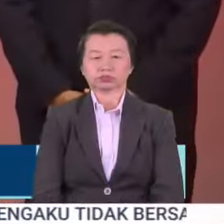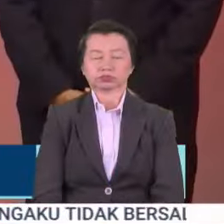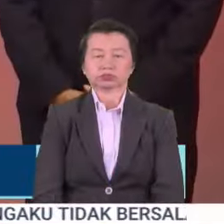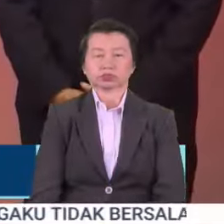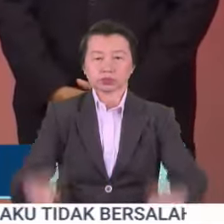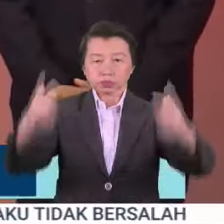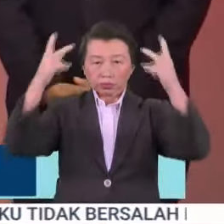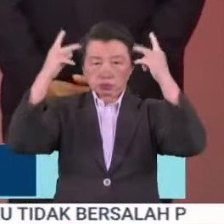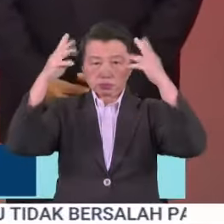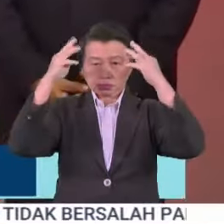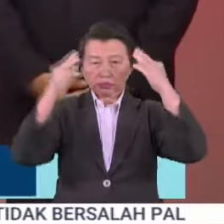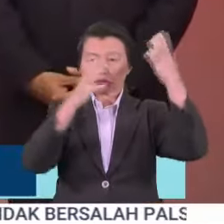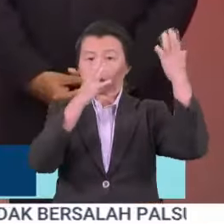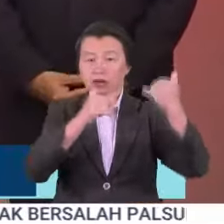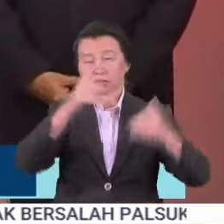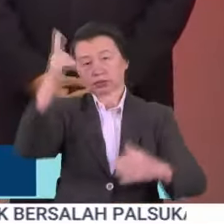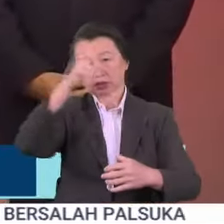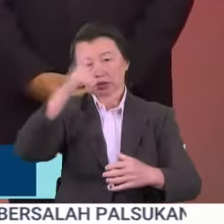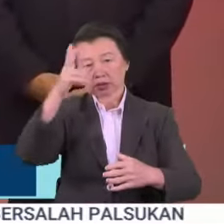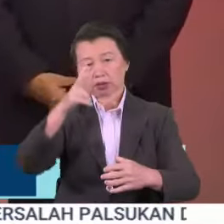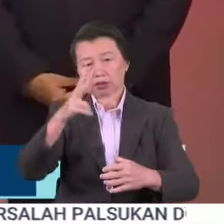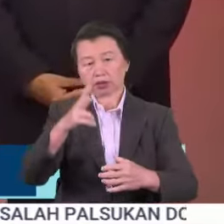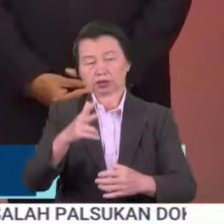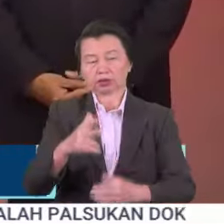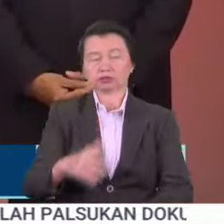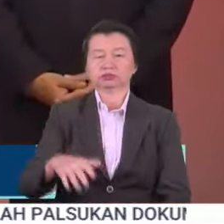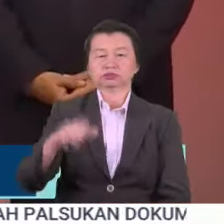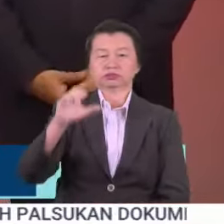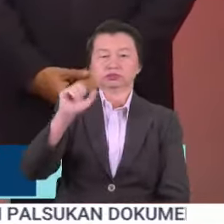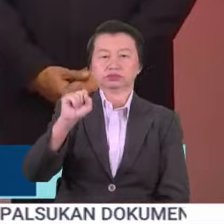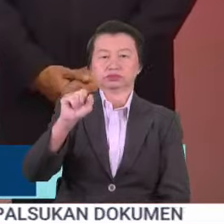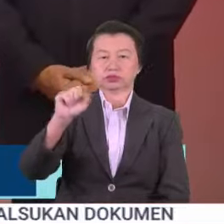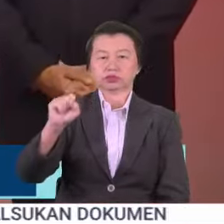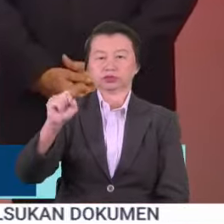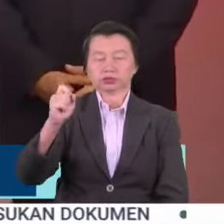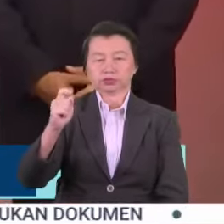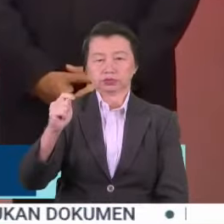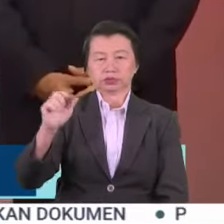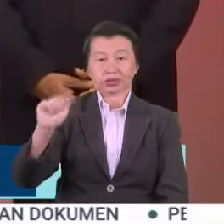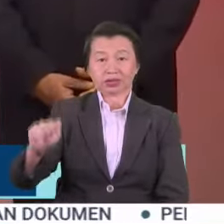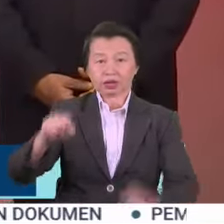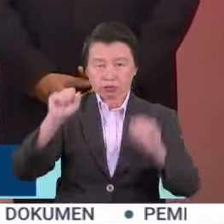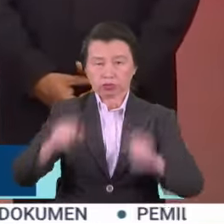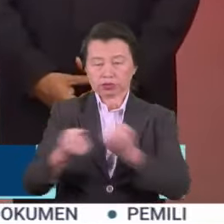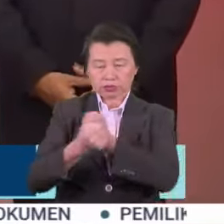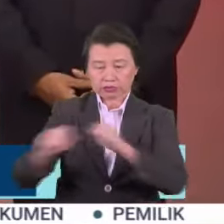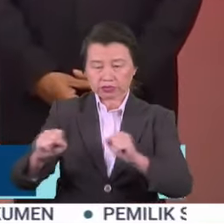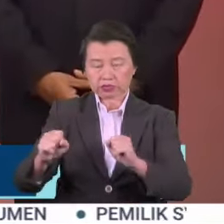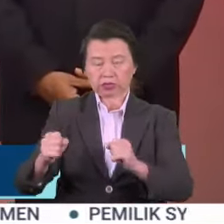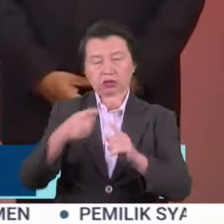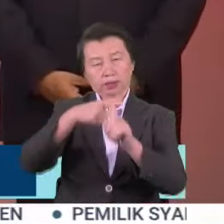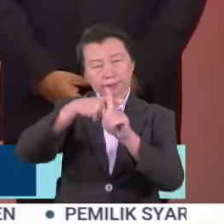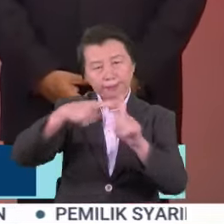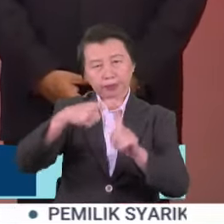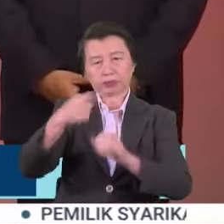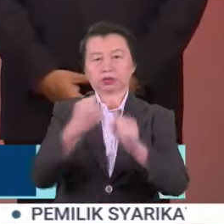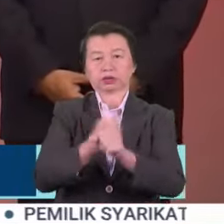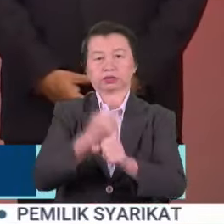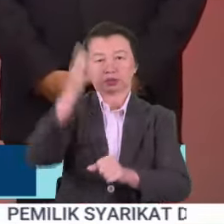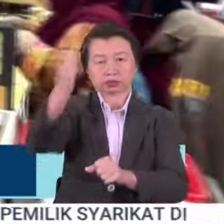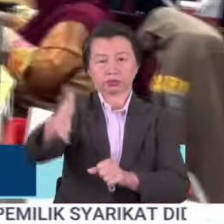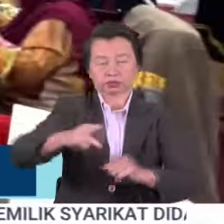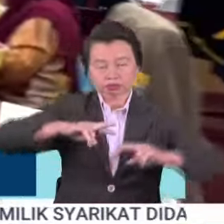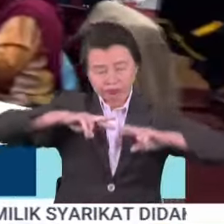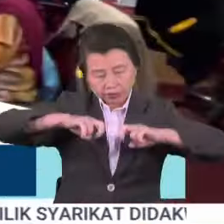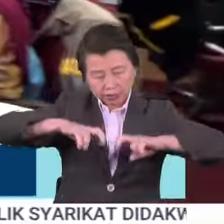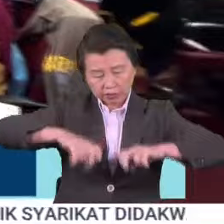Dalam parti itu, Perdana Menteri berharap kajian sistem saraan perkhidmatan awam SSPA dapat disiapkan menjelang pertengahan tahun depan. Kajian